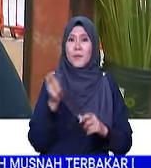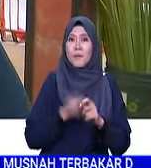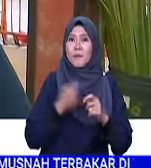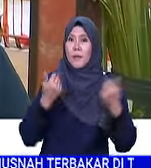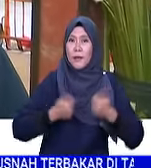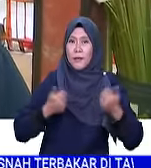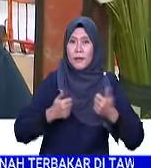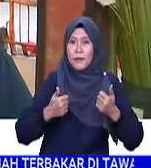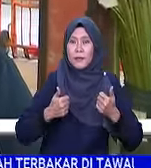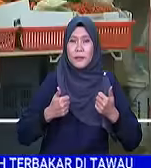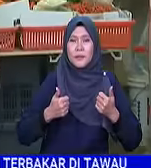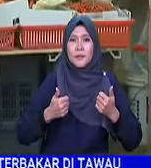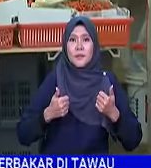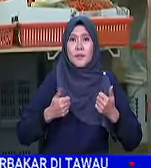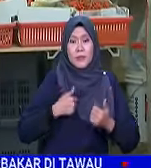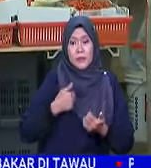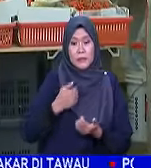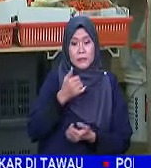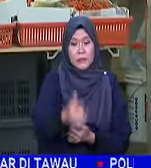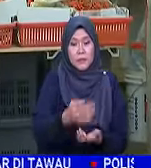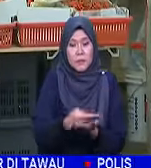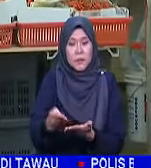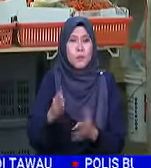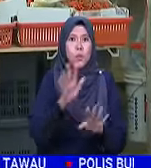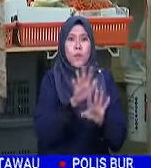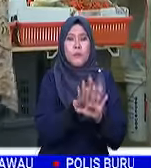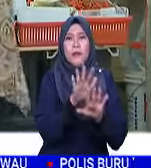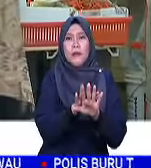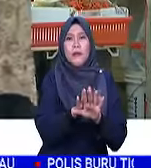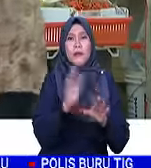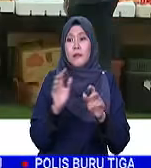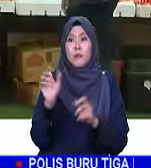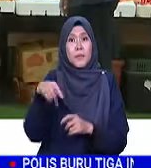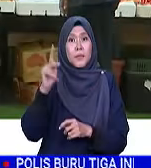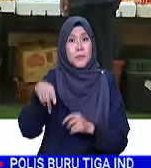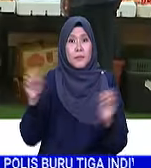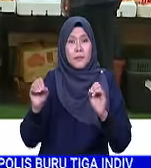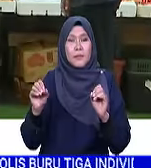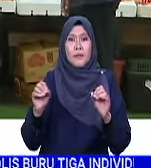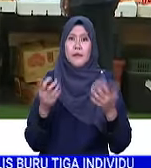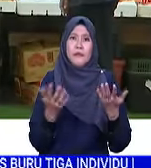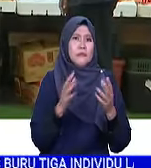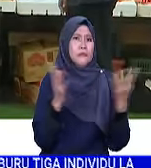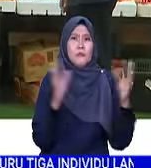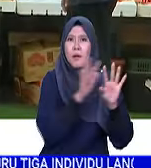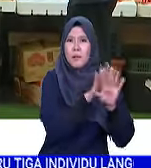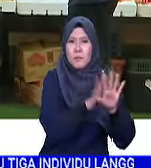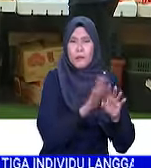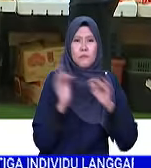kali raya yang biasa raya, kalau saya beli barang sini memang penuh. Kalau bukan PKP lah, tapi disebabkan dah PKP sekarang